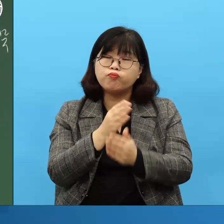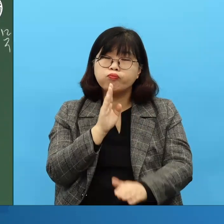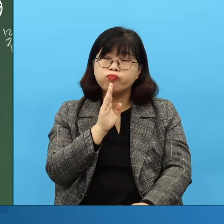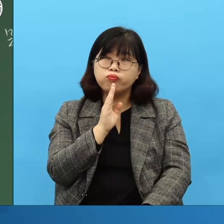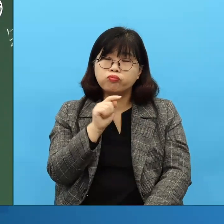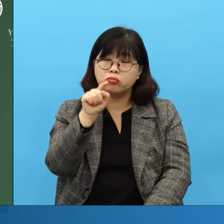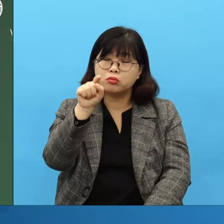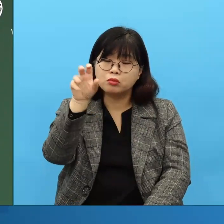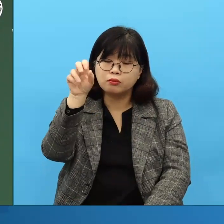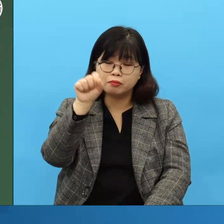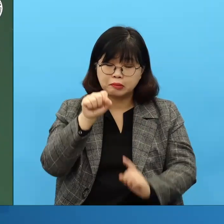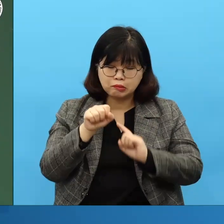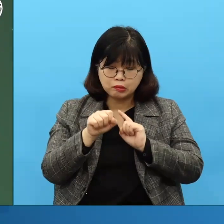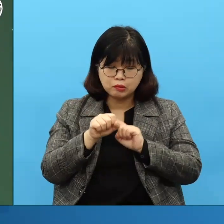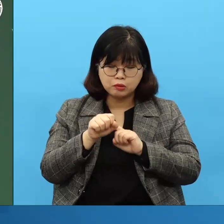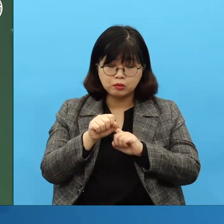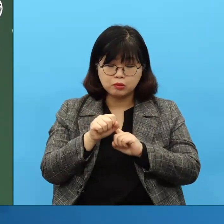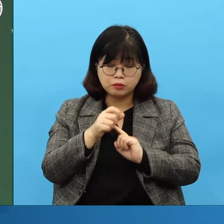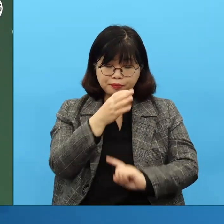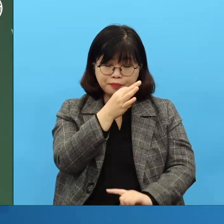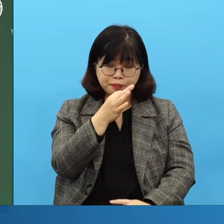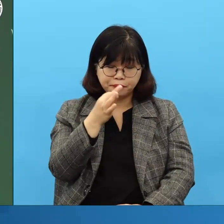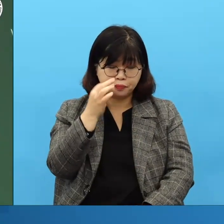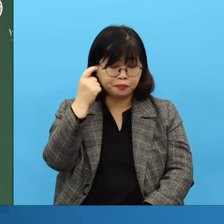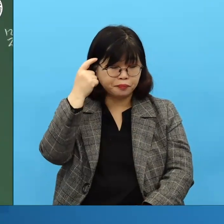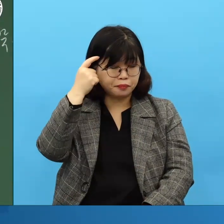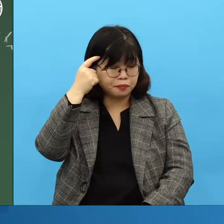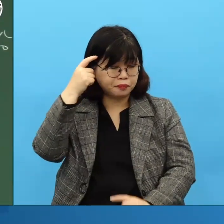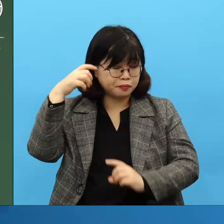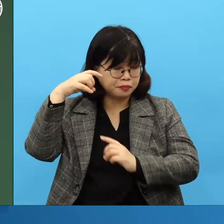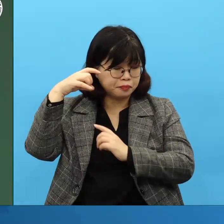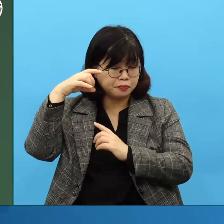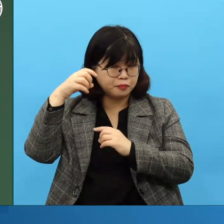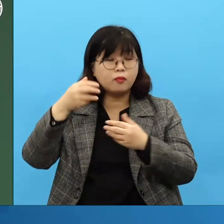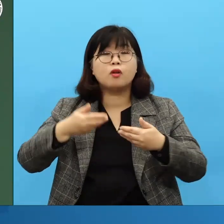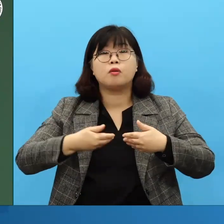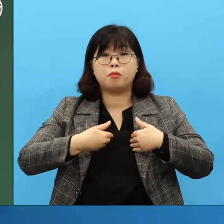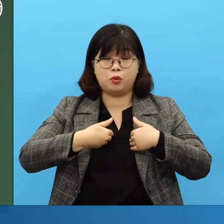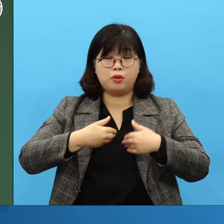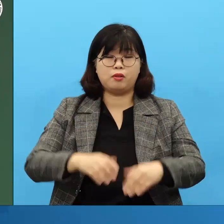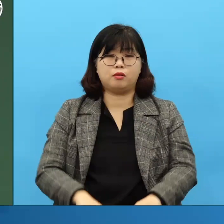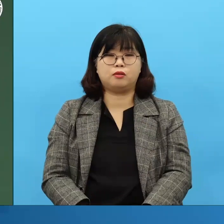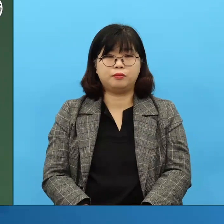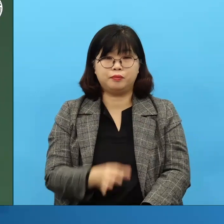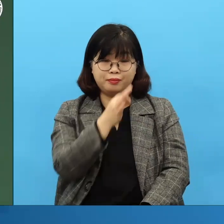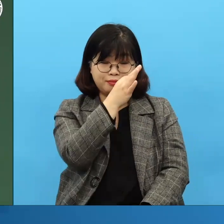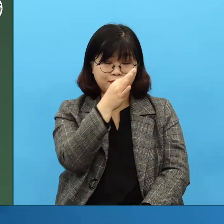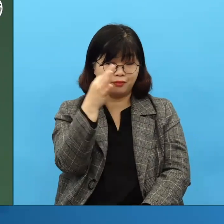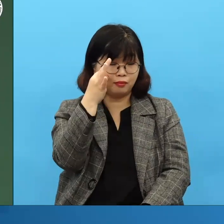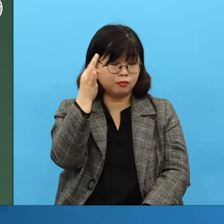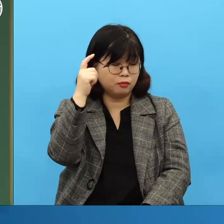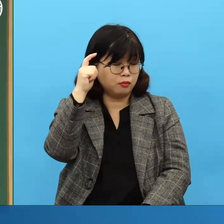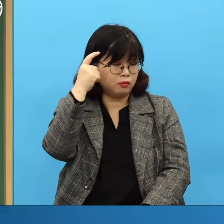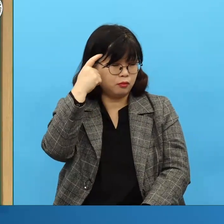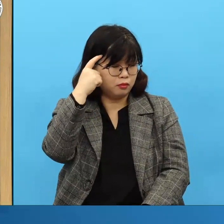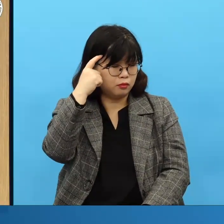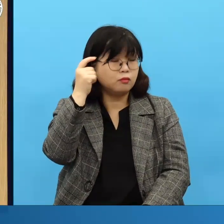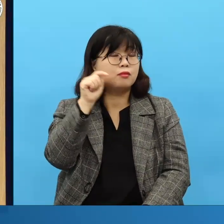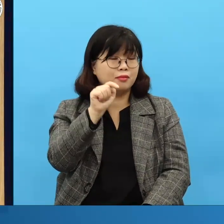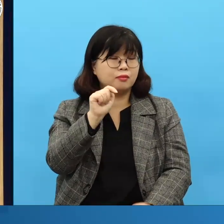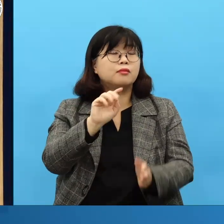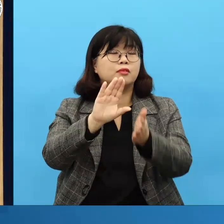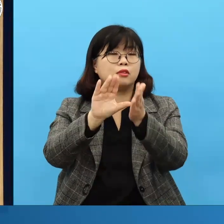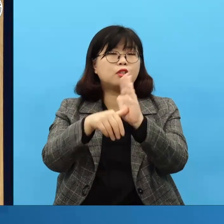때에 아주 중요한 일이 벌어집니다. And when this holy meditation takes place, something very important will follow.